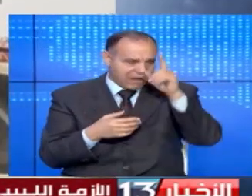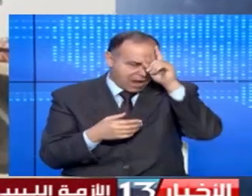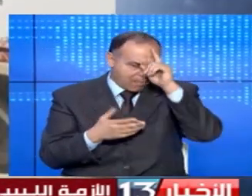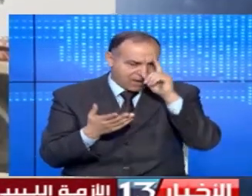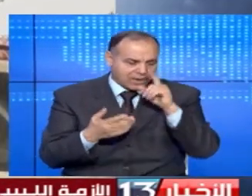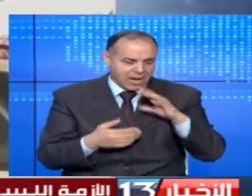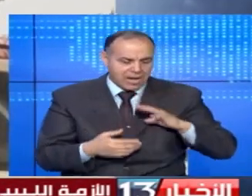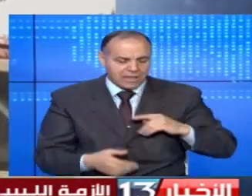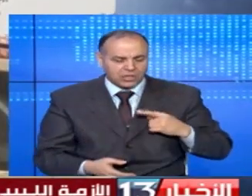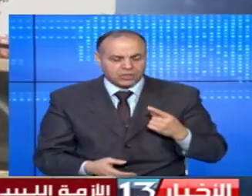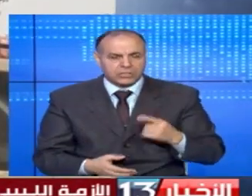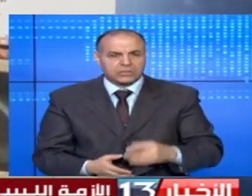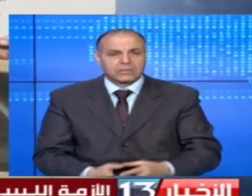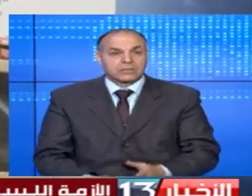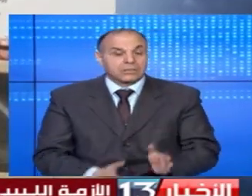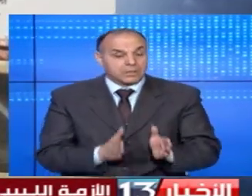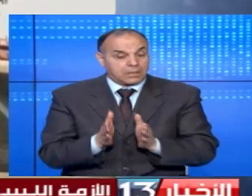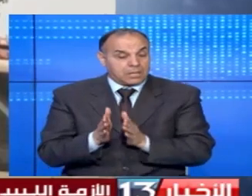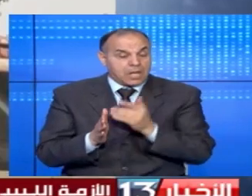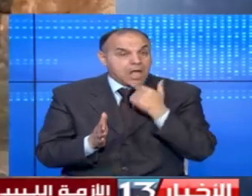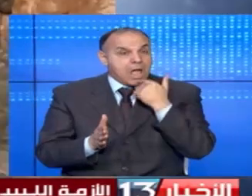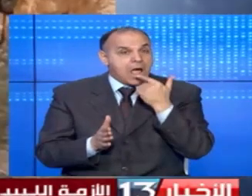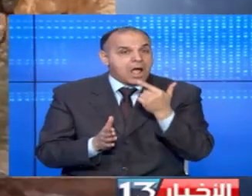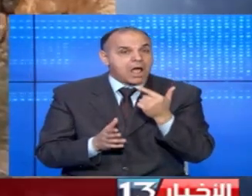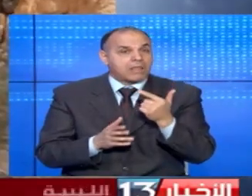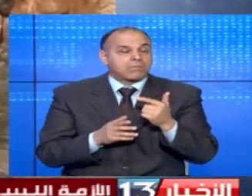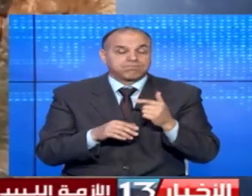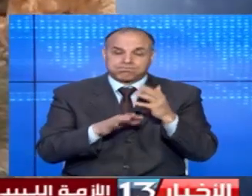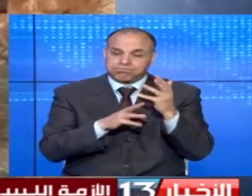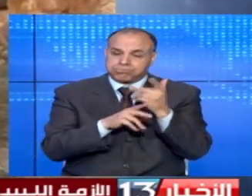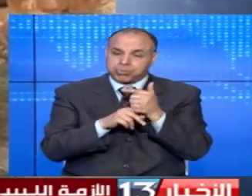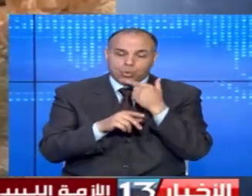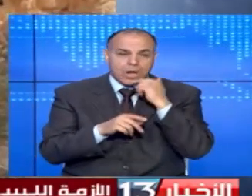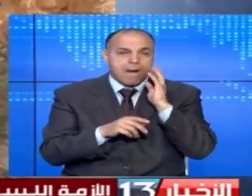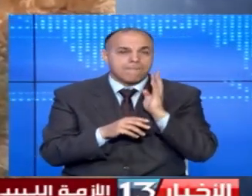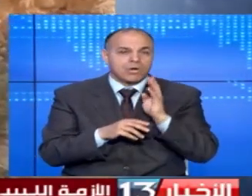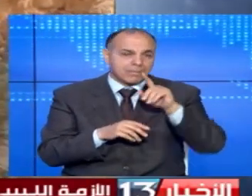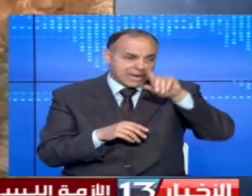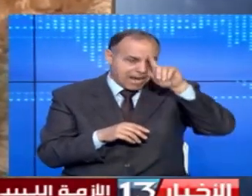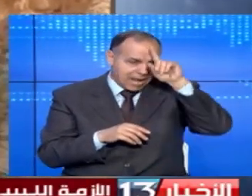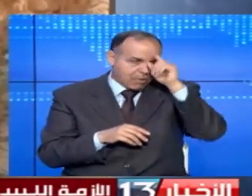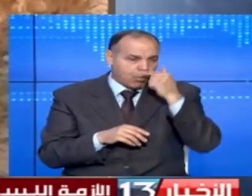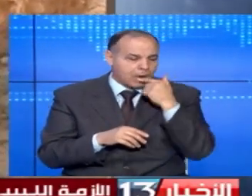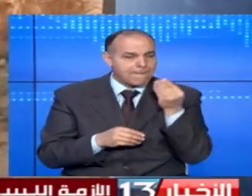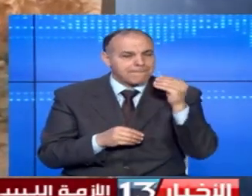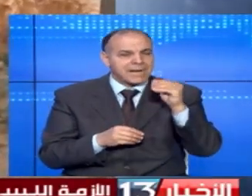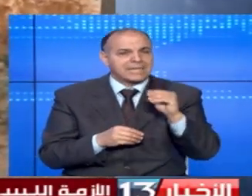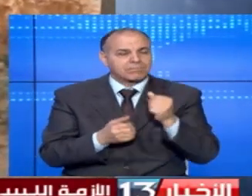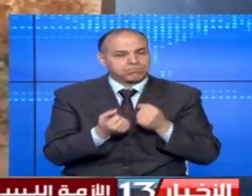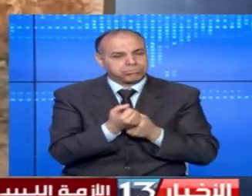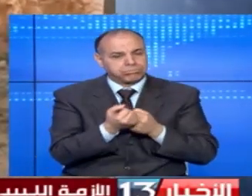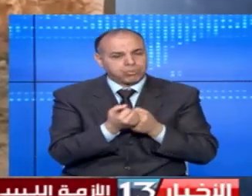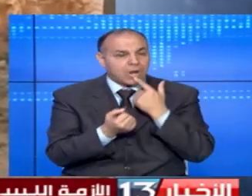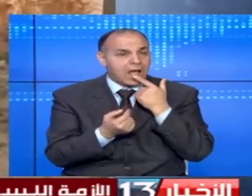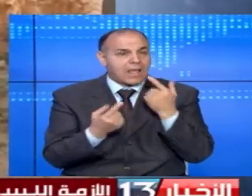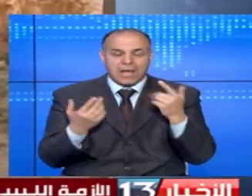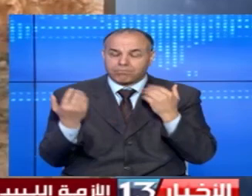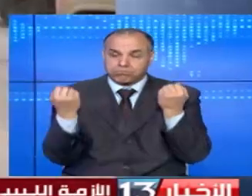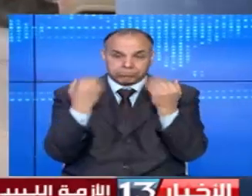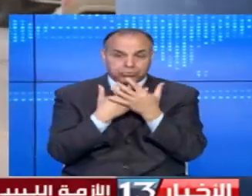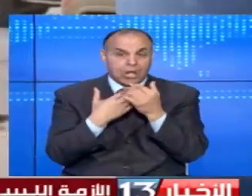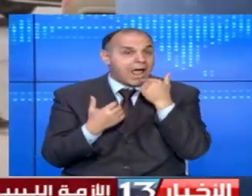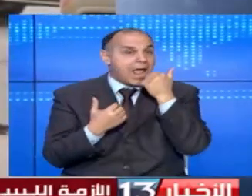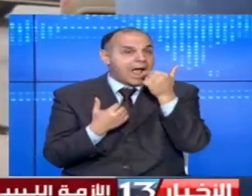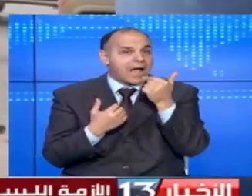يوم الاحد المقبل ومع بدء العد التنازل ين انعقاد مؤتمر برلين لحشد الدعم لهذا الحدث والسعي